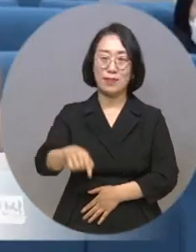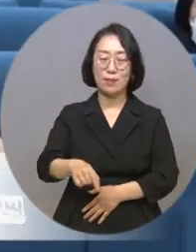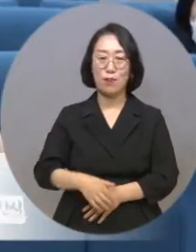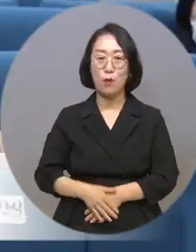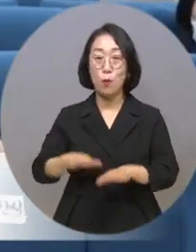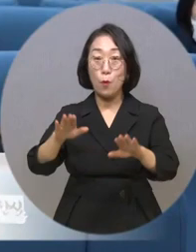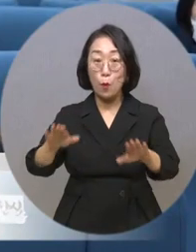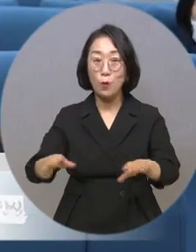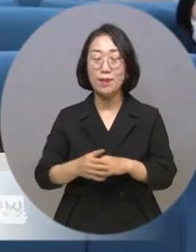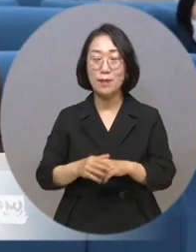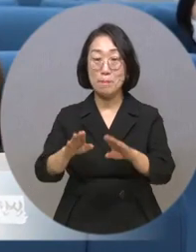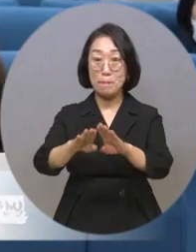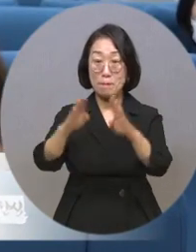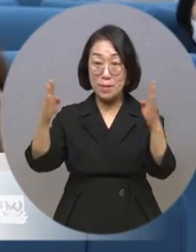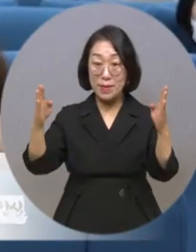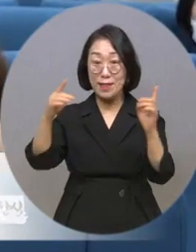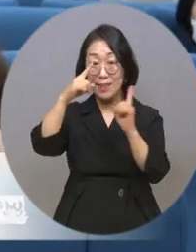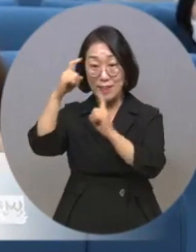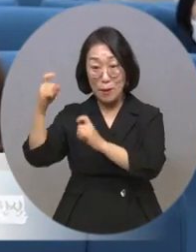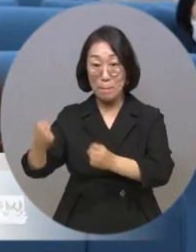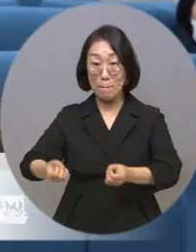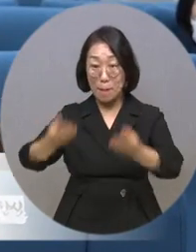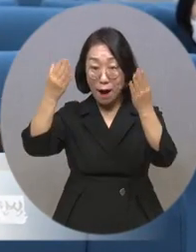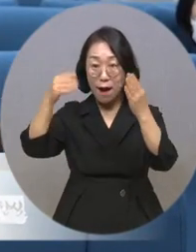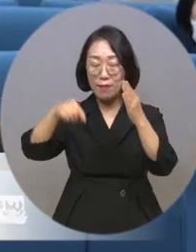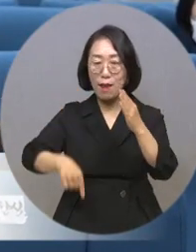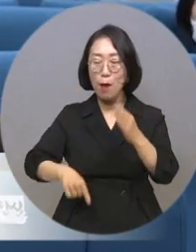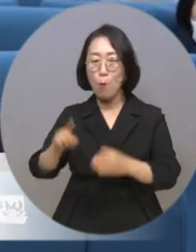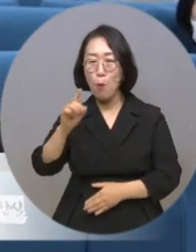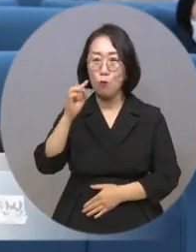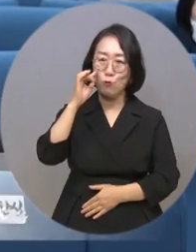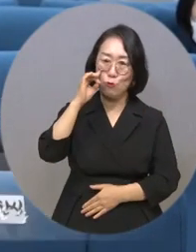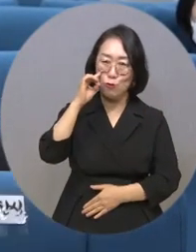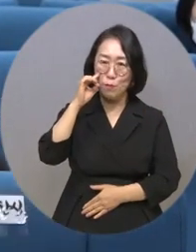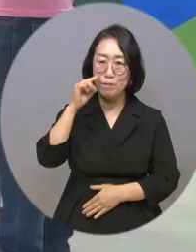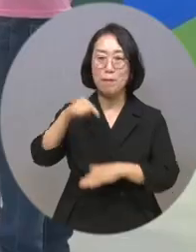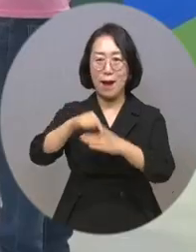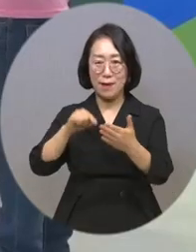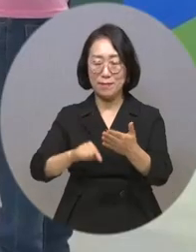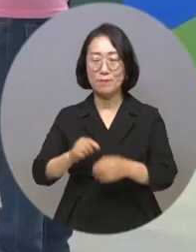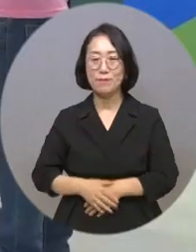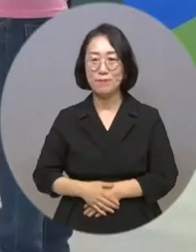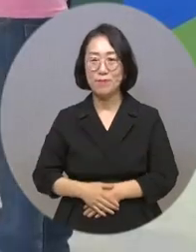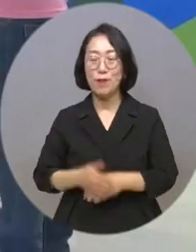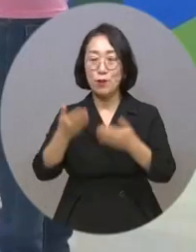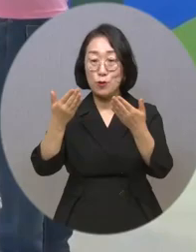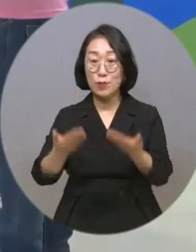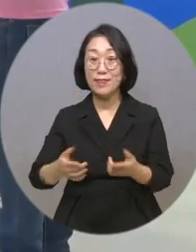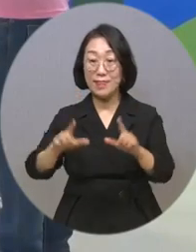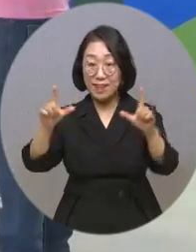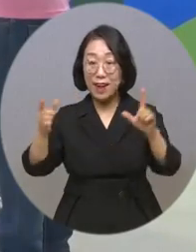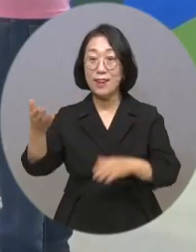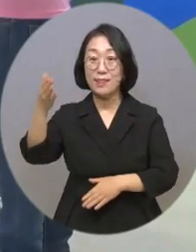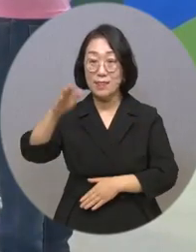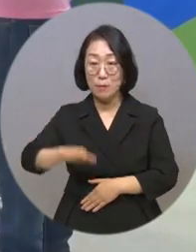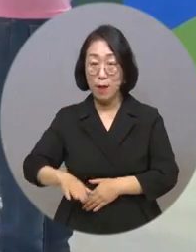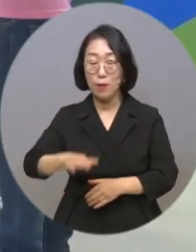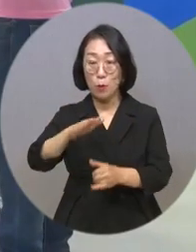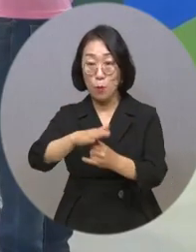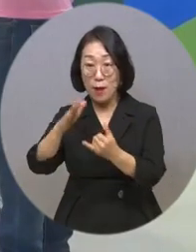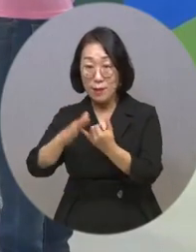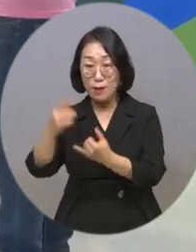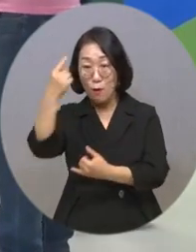오늘 개교식이 돼서 무엇을 할까 궁금한 마음을 가지고 왔습니다. 휴일인 토요일이지만 아이들의